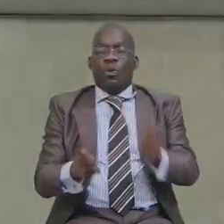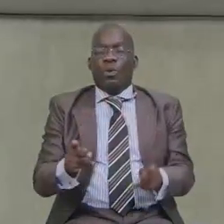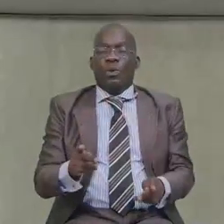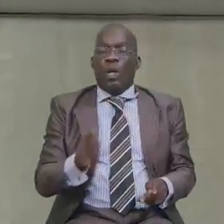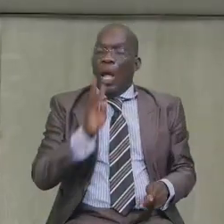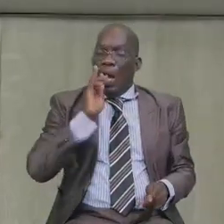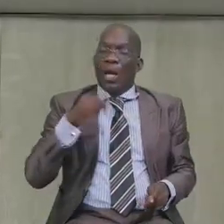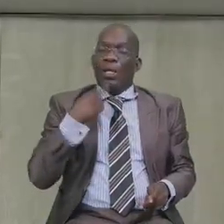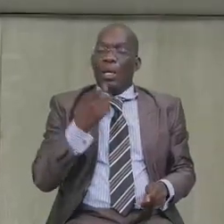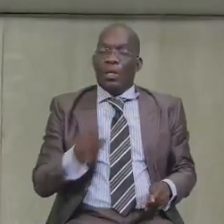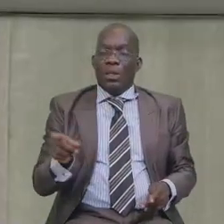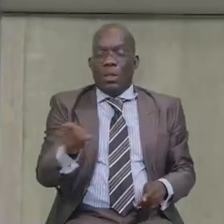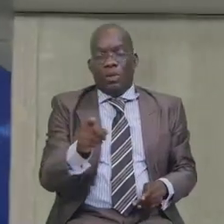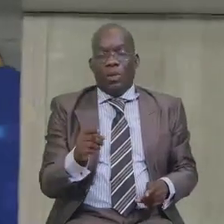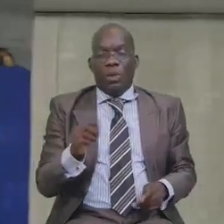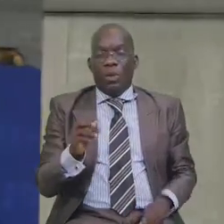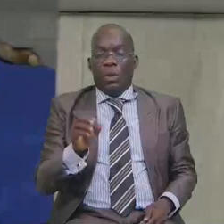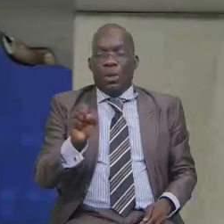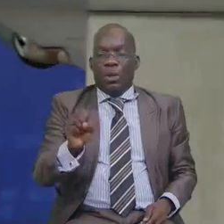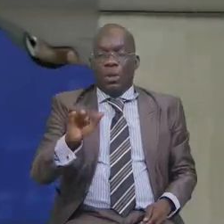Ou bien certaines choses leur disent, monsieur,